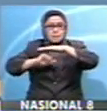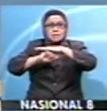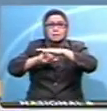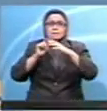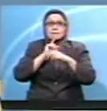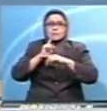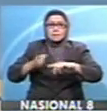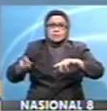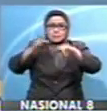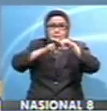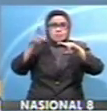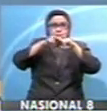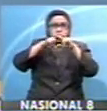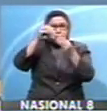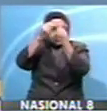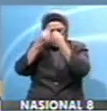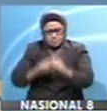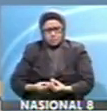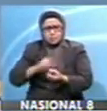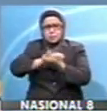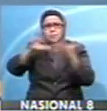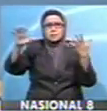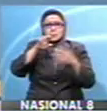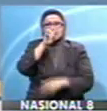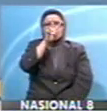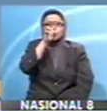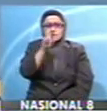jumlah kemusnahan dianggarkan 2.9